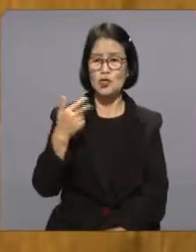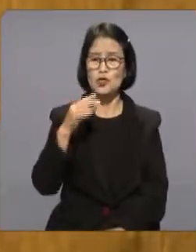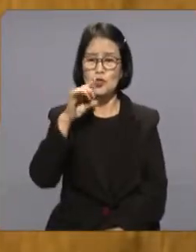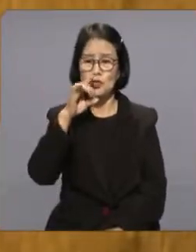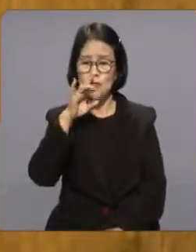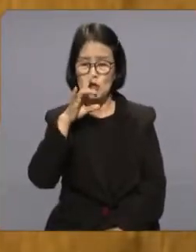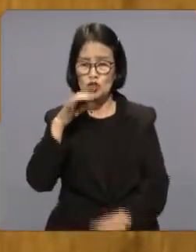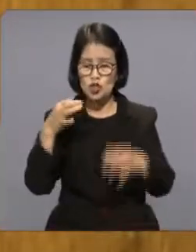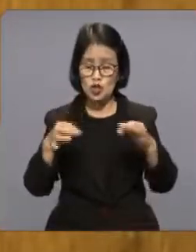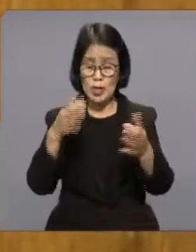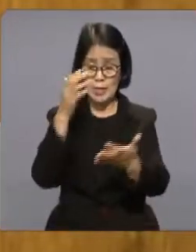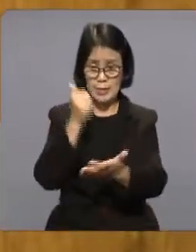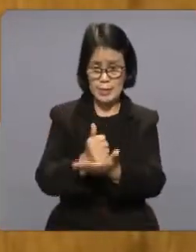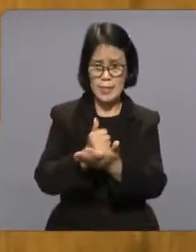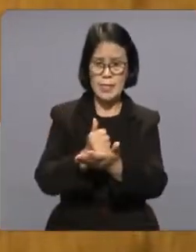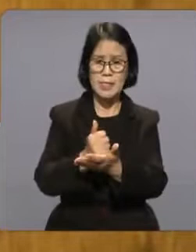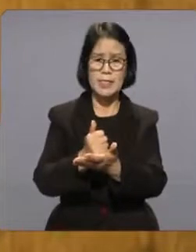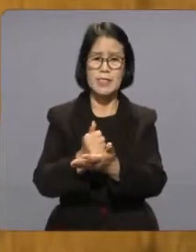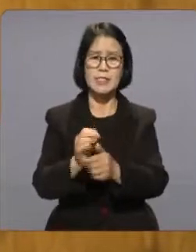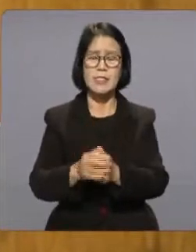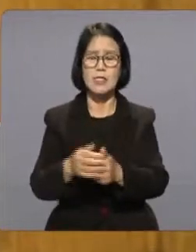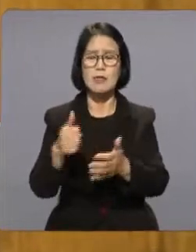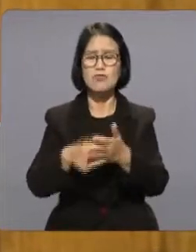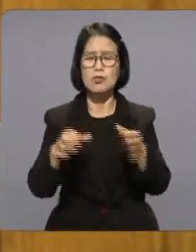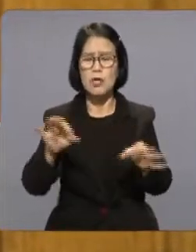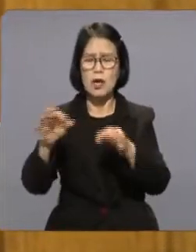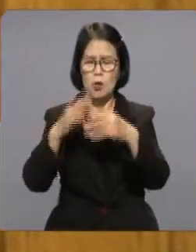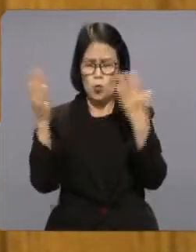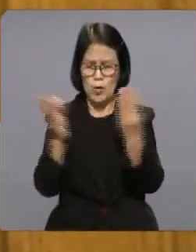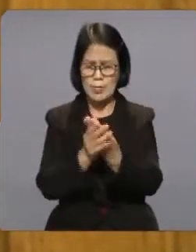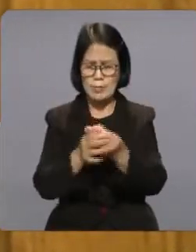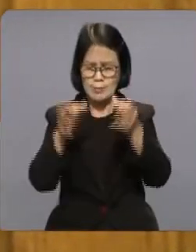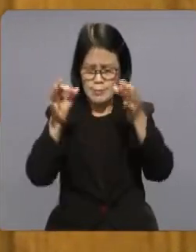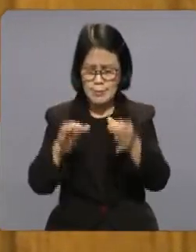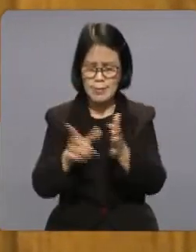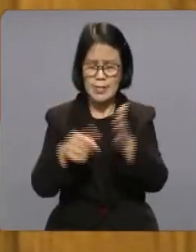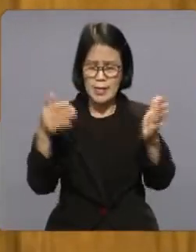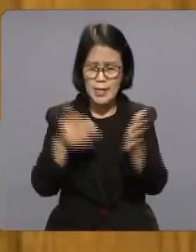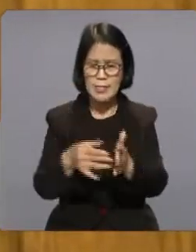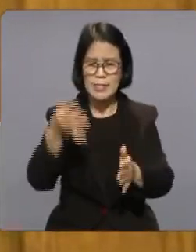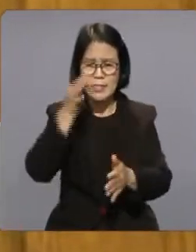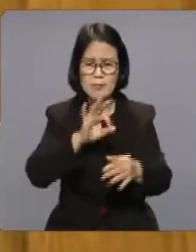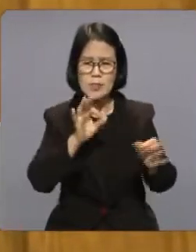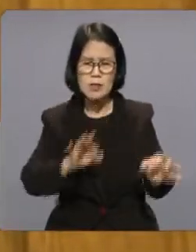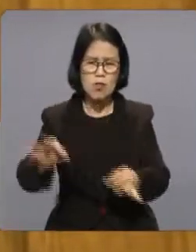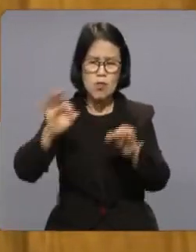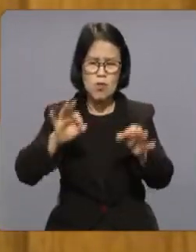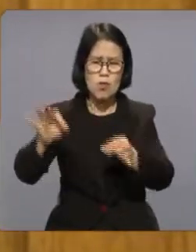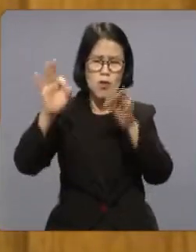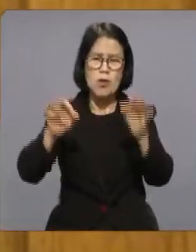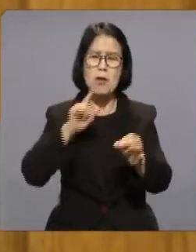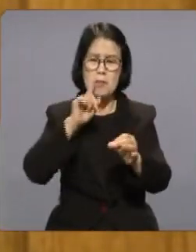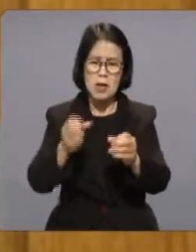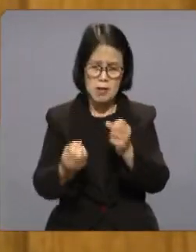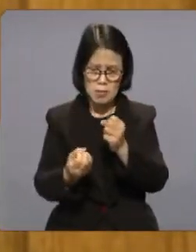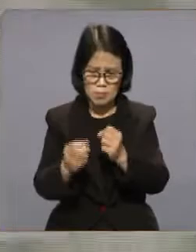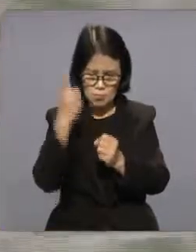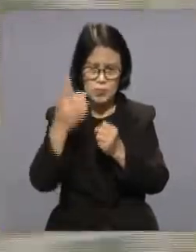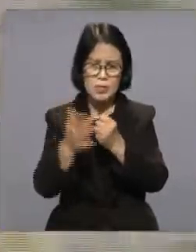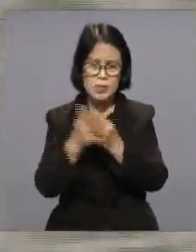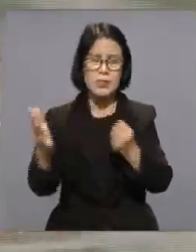미국 연방제도 의장이 물가를 완전히 잡을 때까지 금리를 계속 올릴 것이라고 발언한 여파로